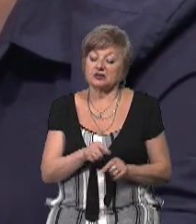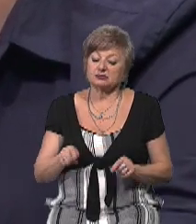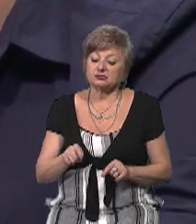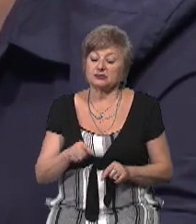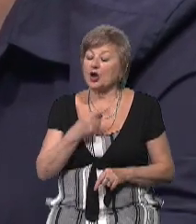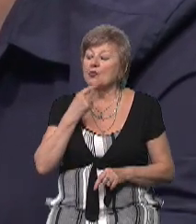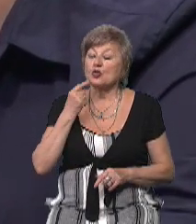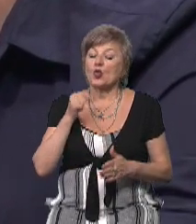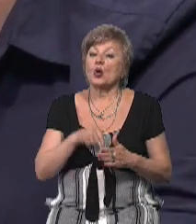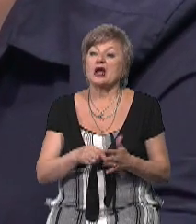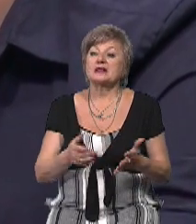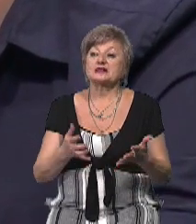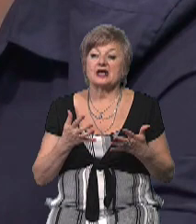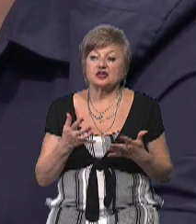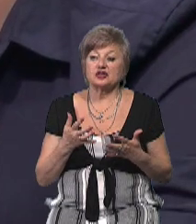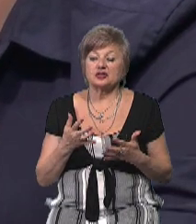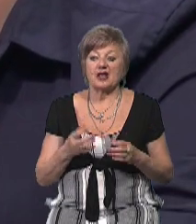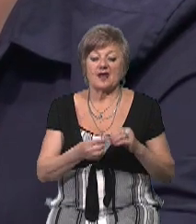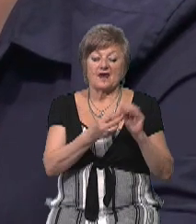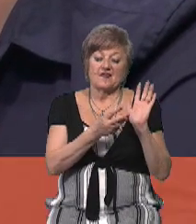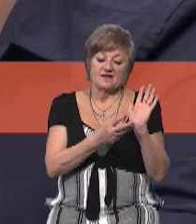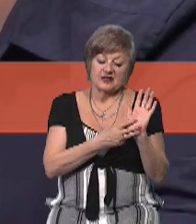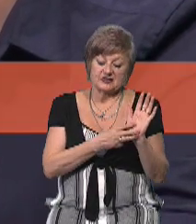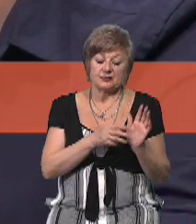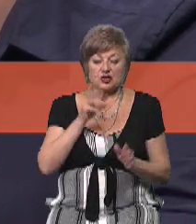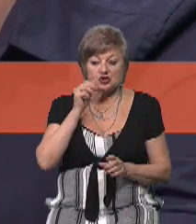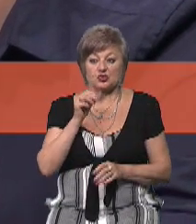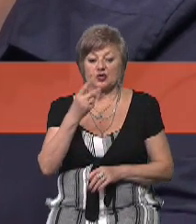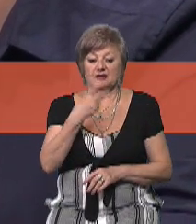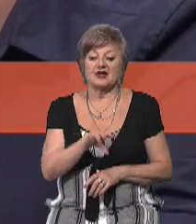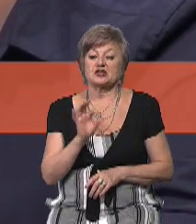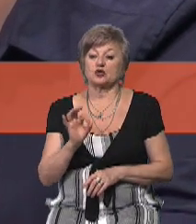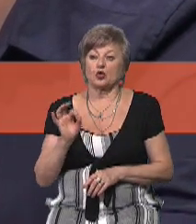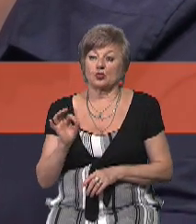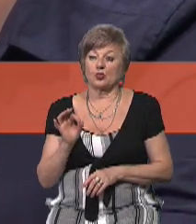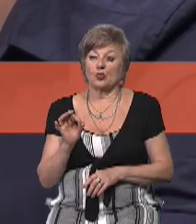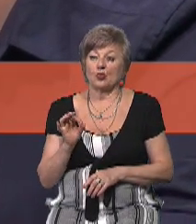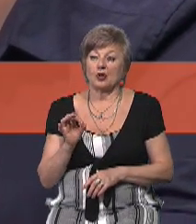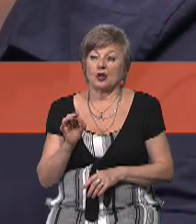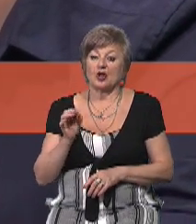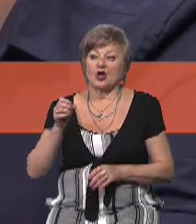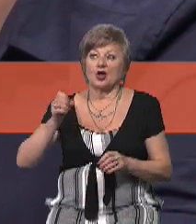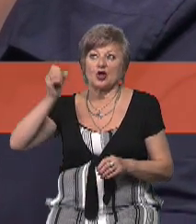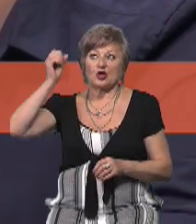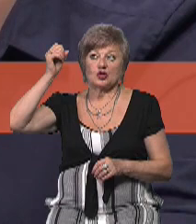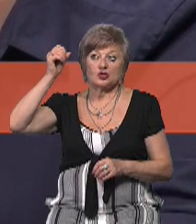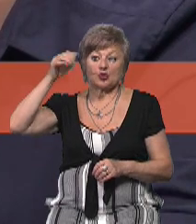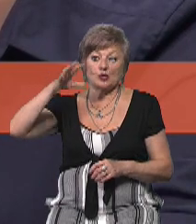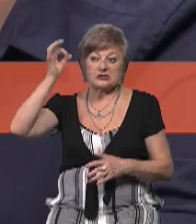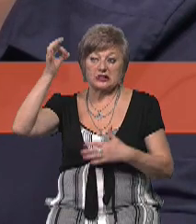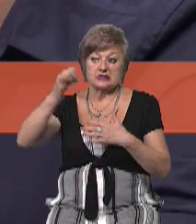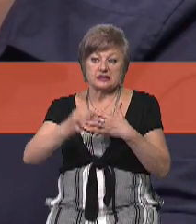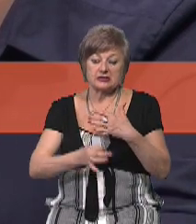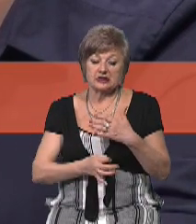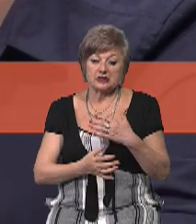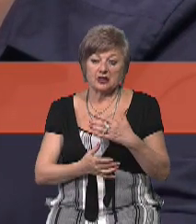значать, так? Тому що уявіть собі, 18 серпня, 20.00. Кінець дня, сонце сідає, через півгодини вже буде